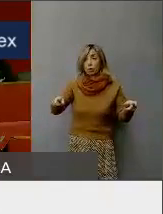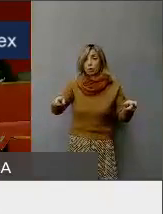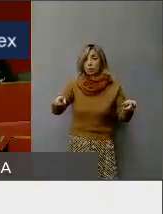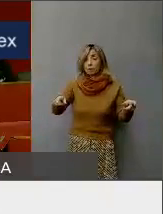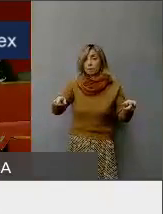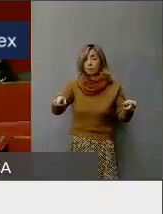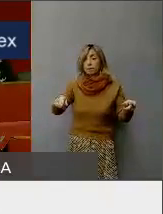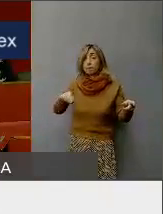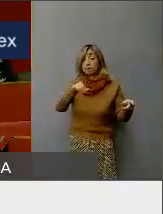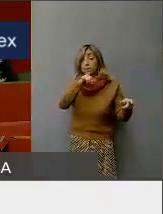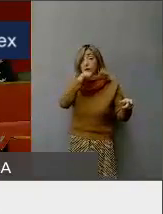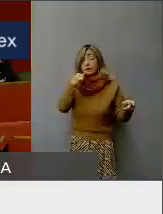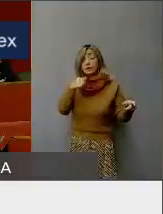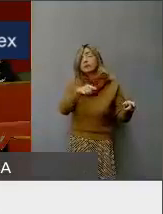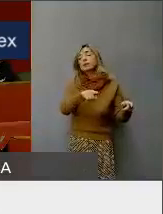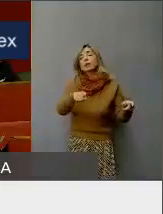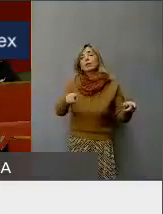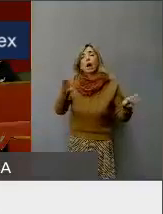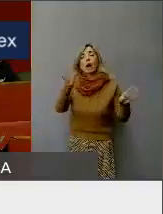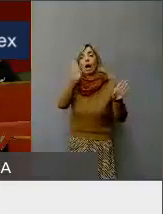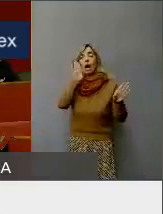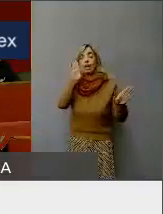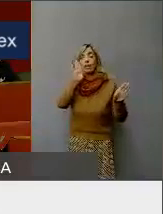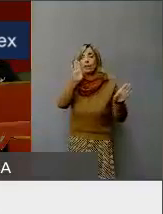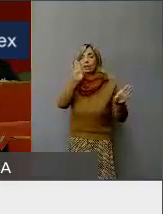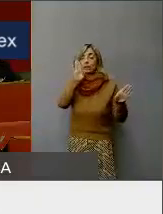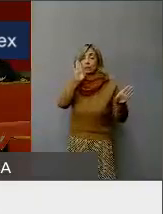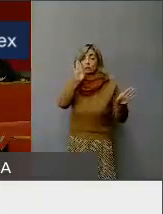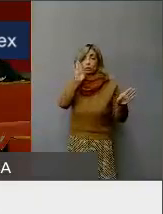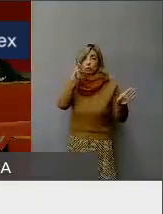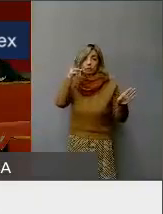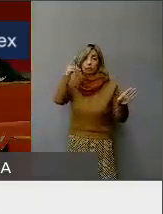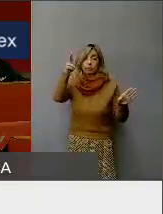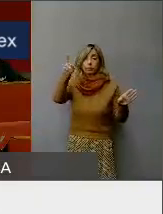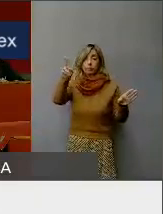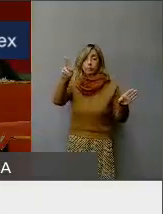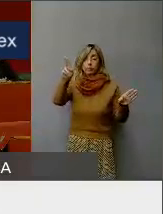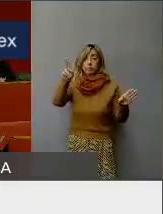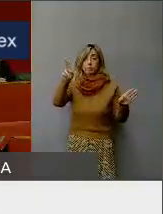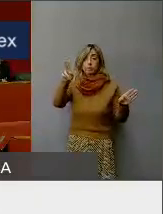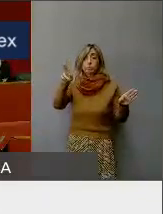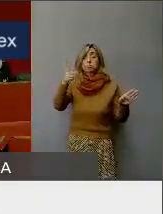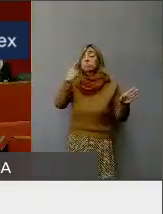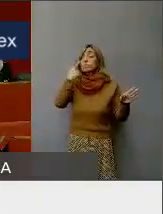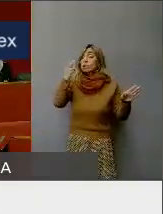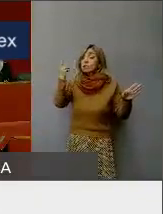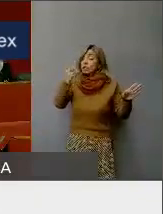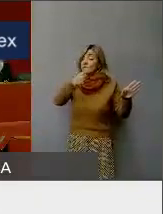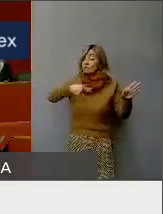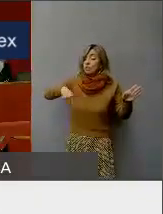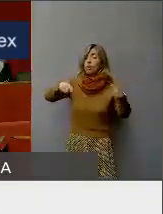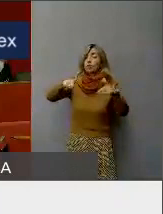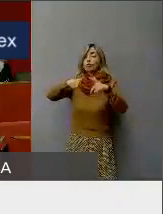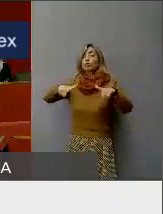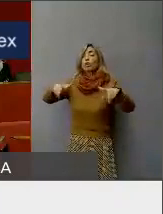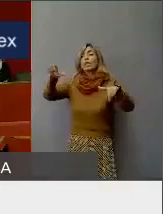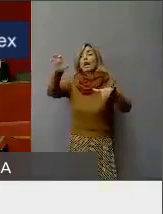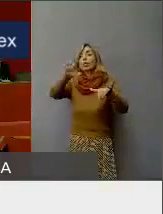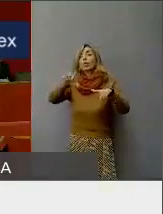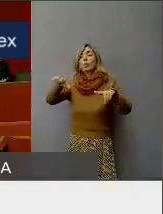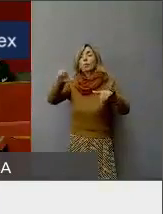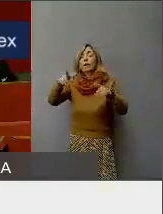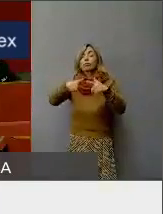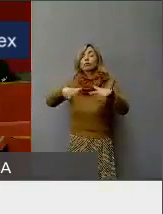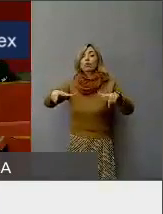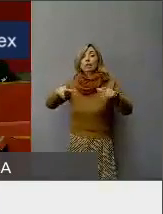di tutta l'attenzione possibile da parte di una città che vuole definirsi città civile città europea grazie